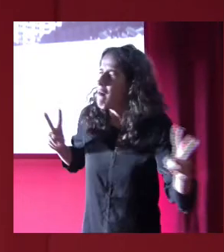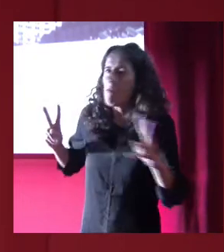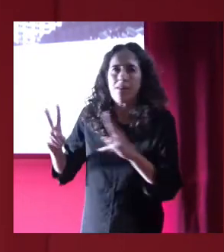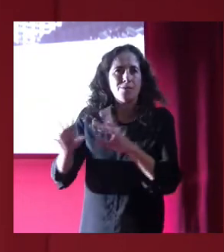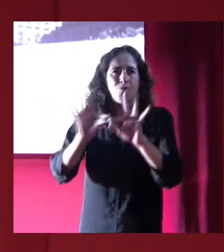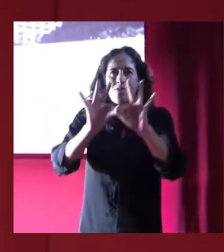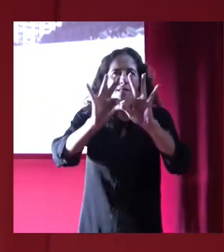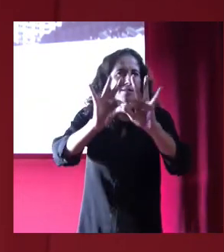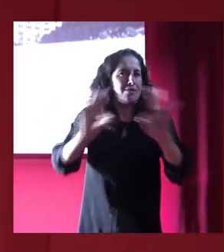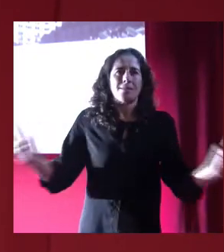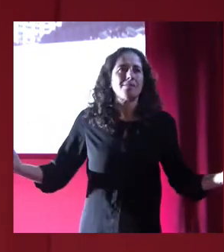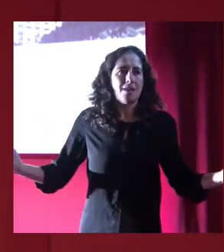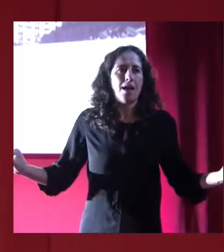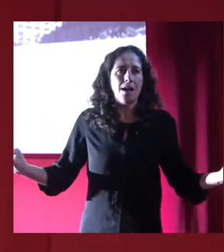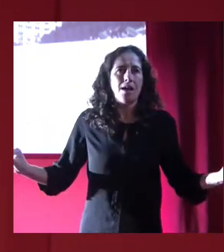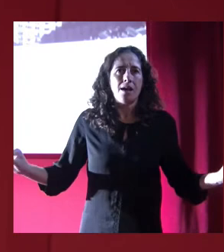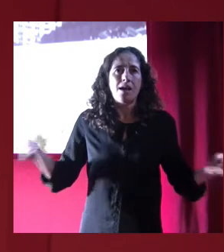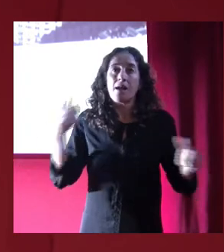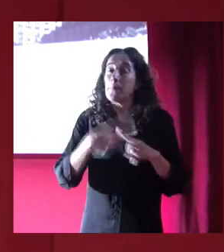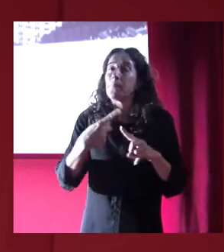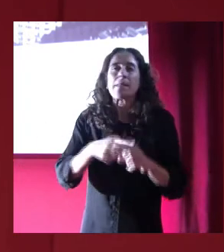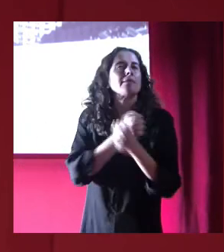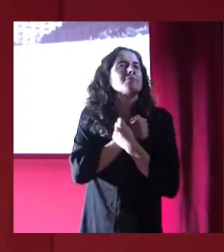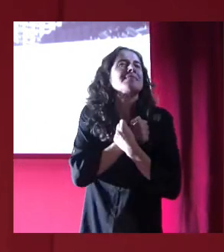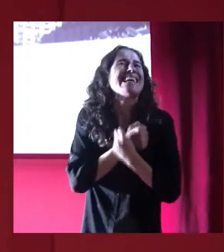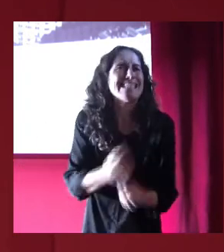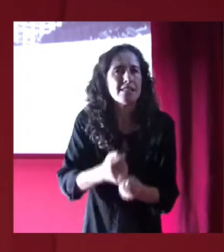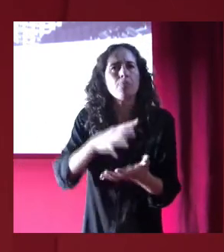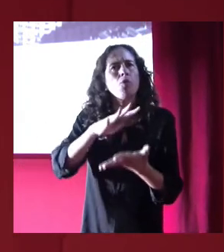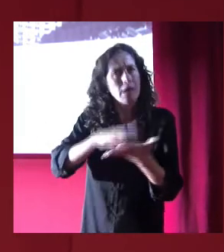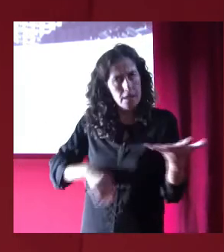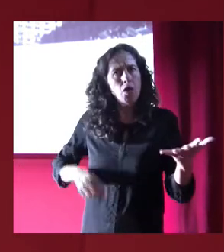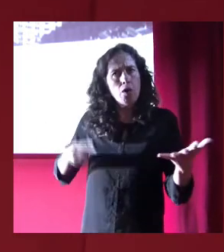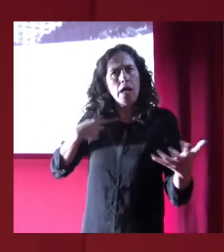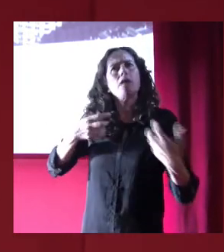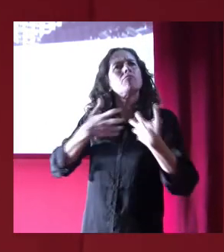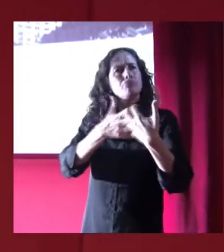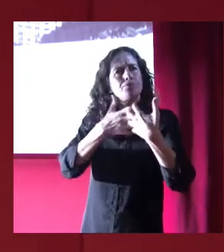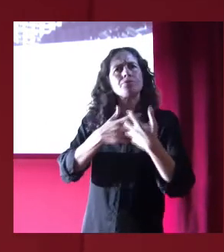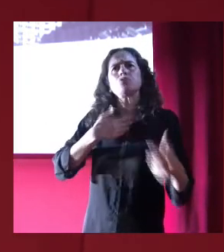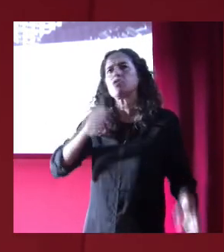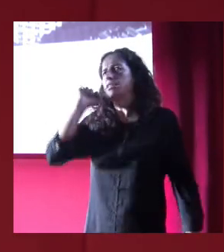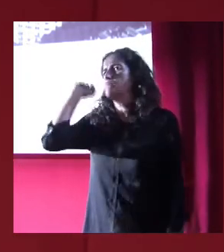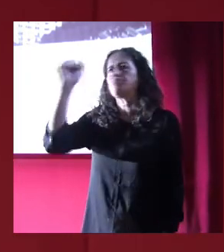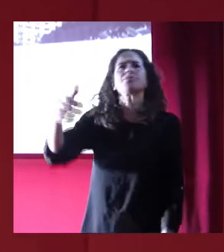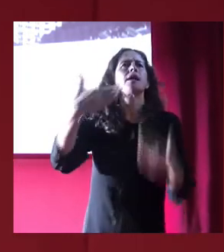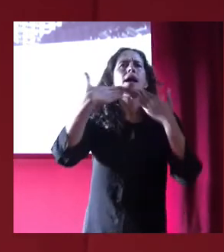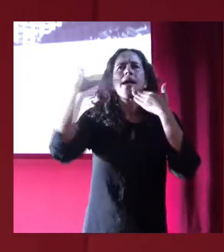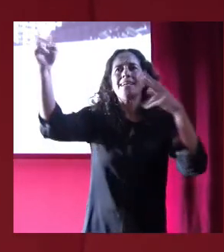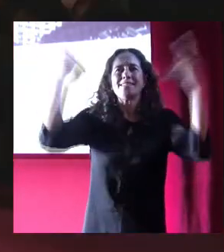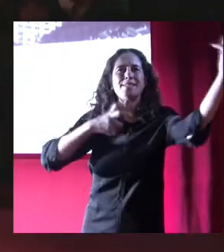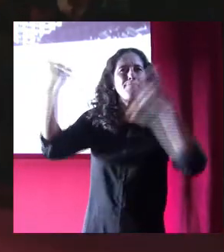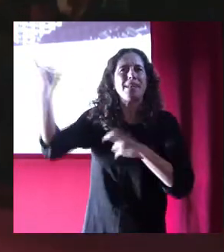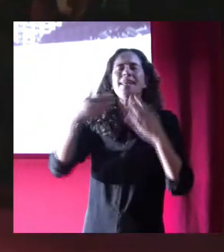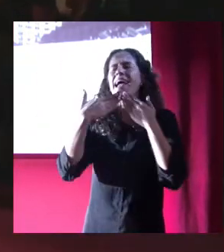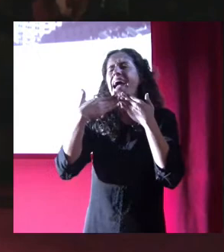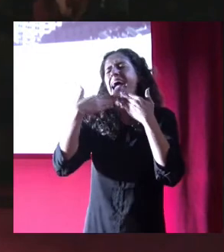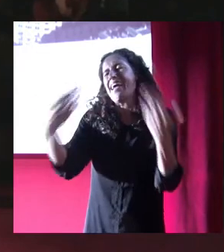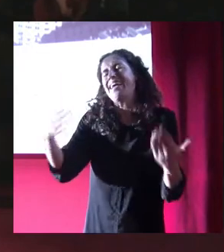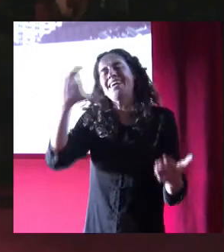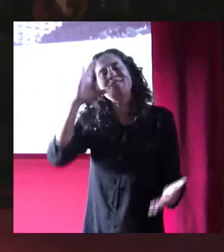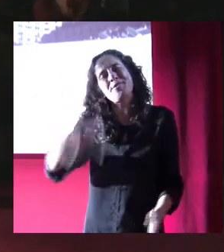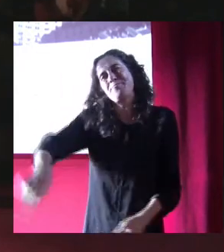molt senzilla. Perquè estimo Barcelona i lliurarem aquesta batalla. Moltes gràcies per venir, moltes gràcies